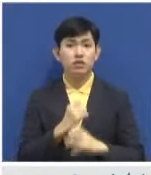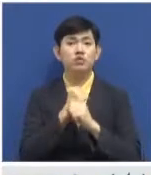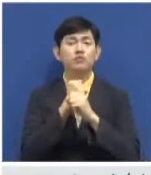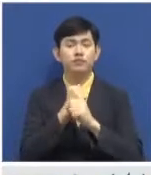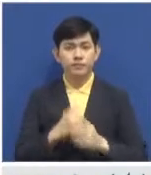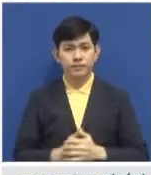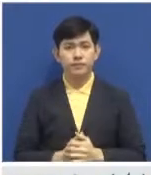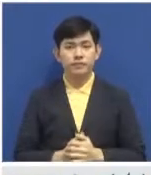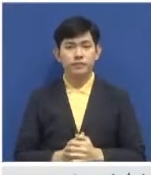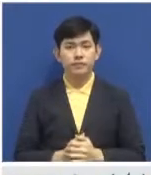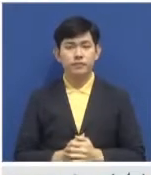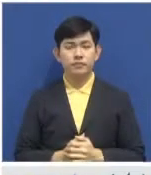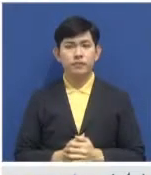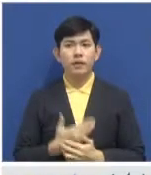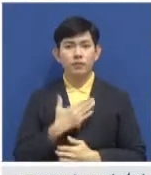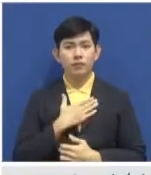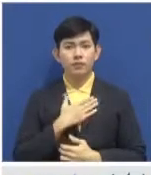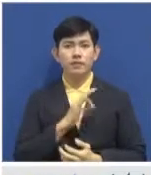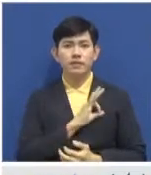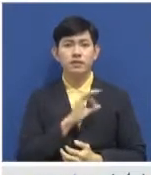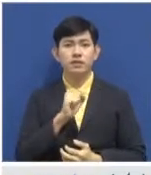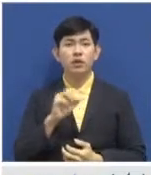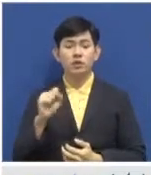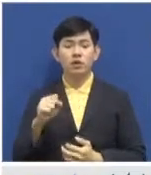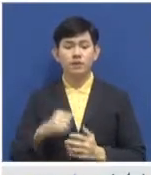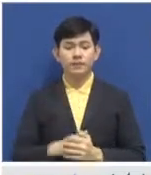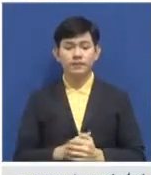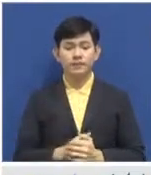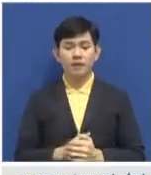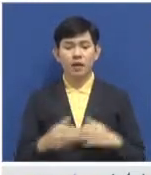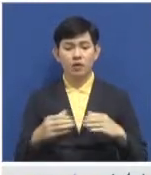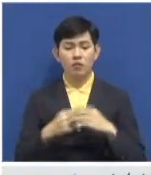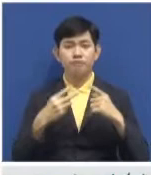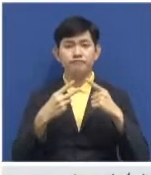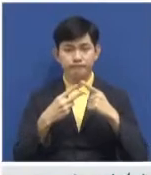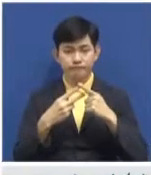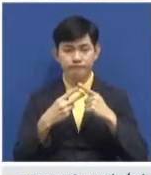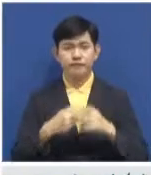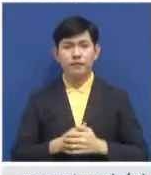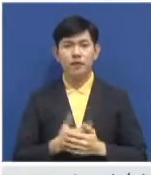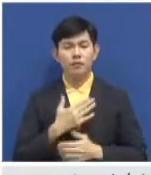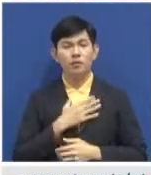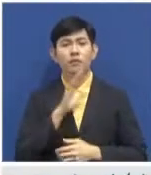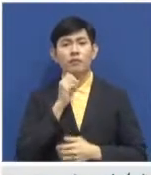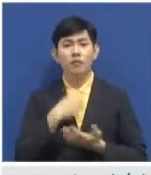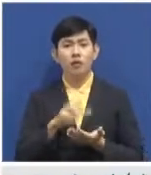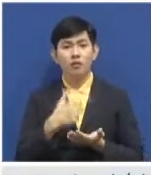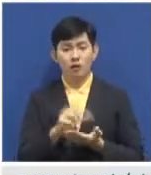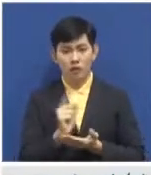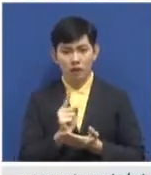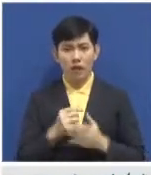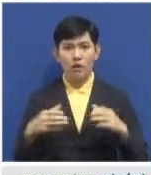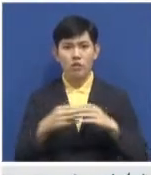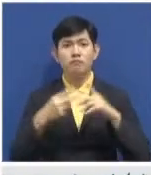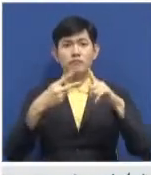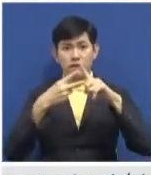านครับผมเองในฐานะสมาชิกสภาผู้แทนราษฎรนะครับของพรรคอนาคตใหม่ผมขออนุญาตเรียนว่าพรรคอนาคตใหม่นะ